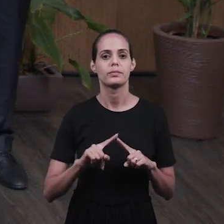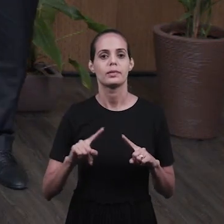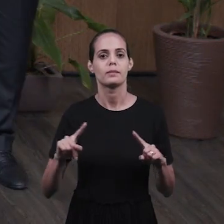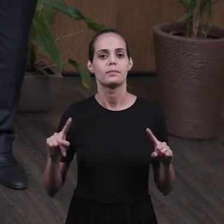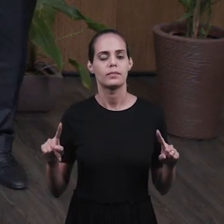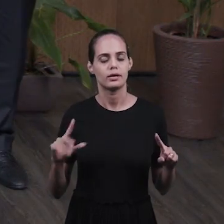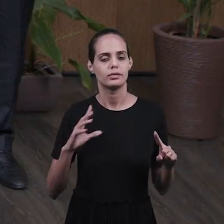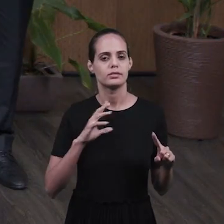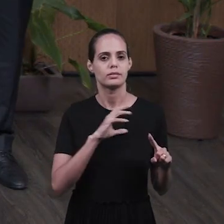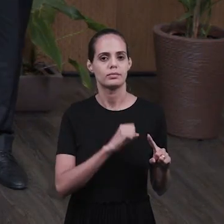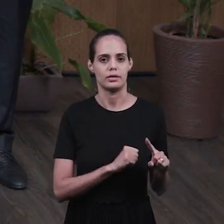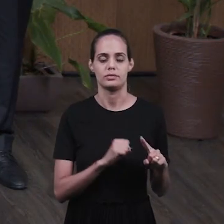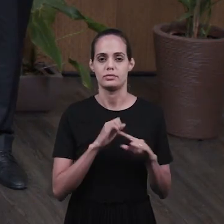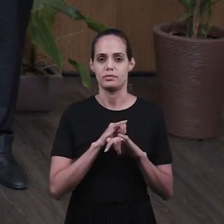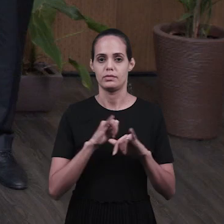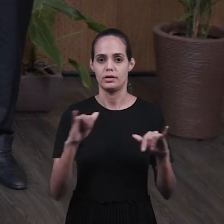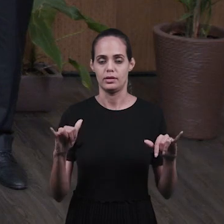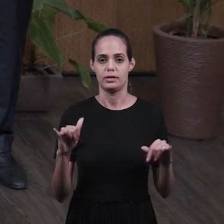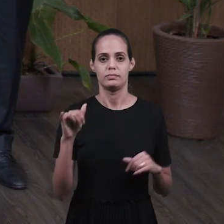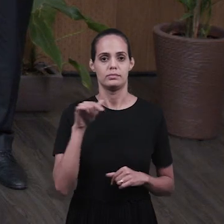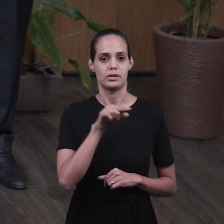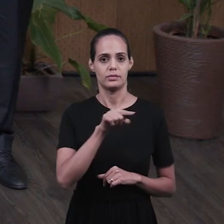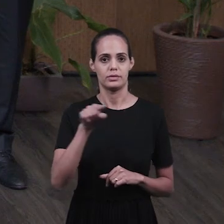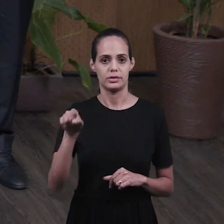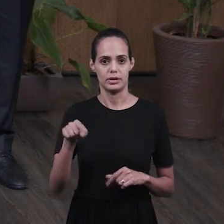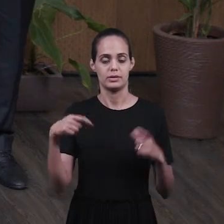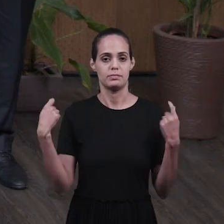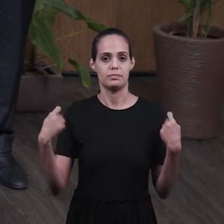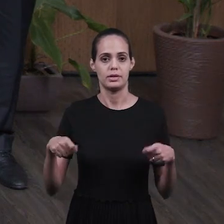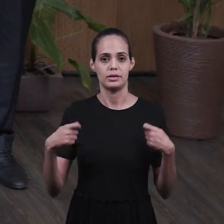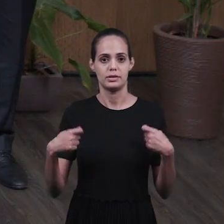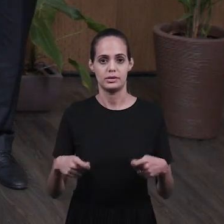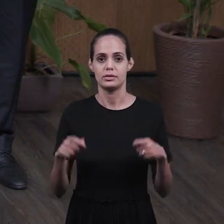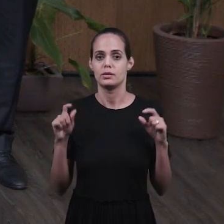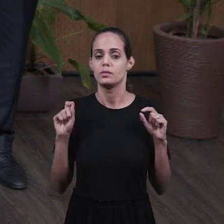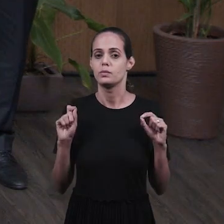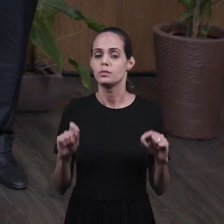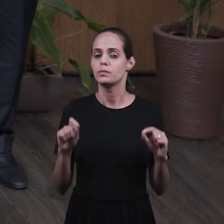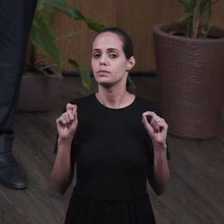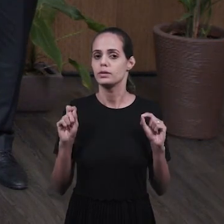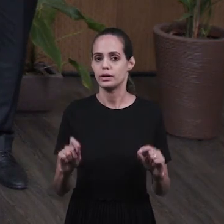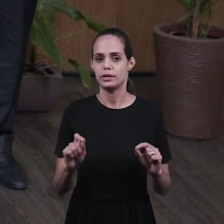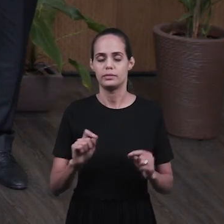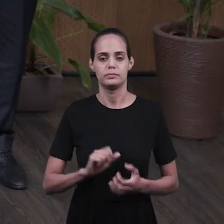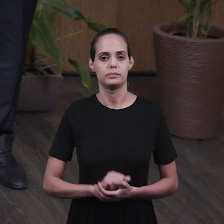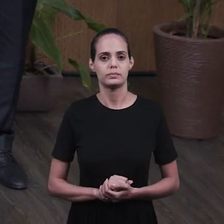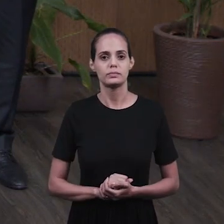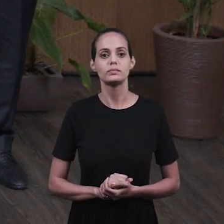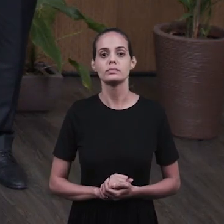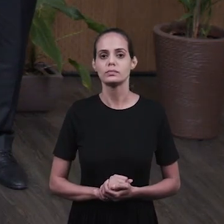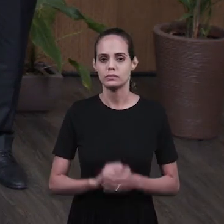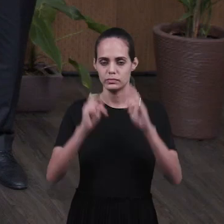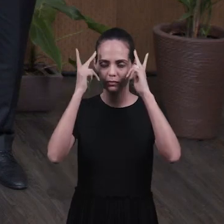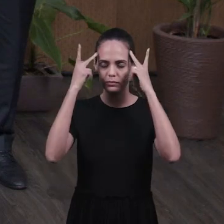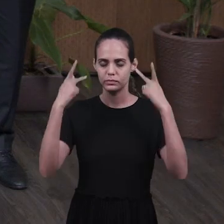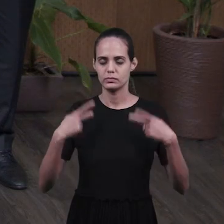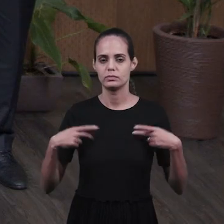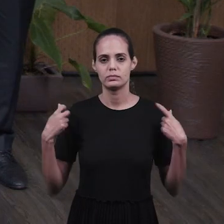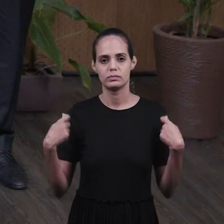Mais, bien-aimé, il est nécessaire que l'homme se laisse